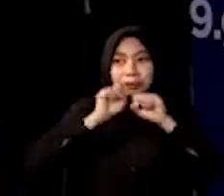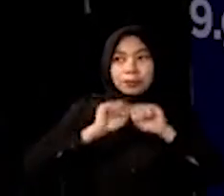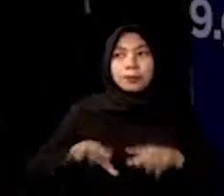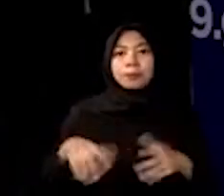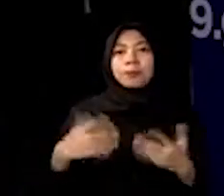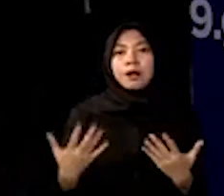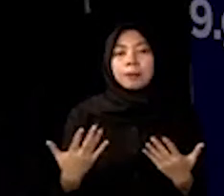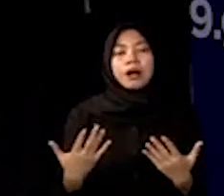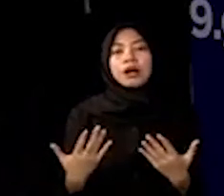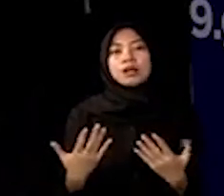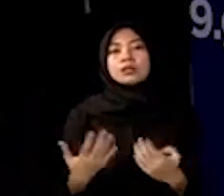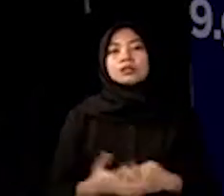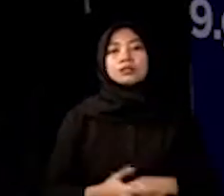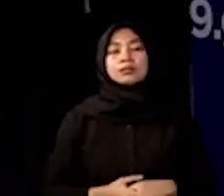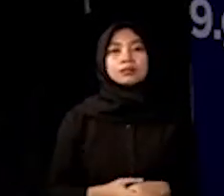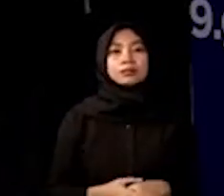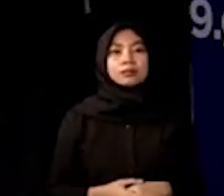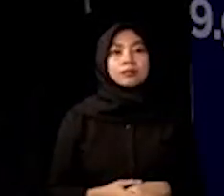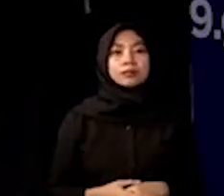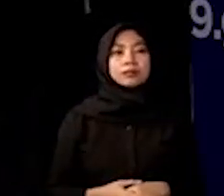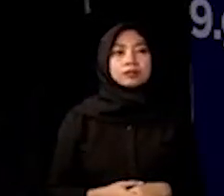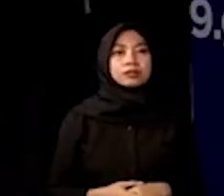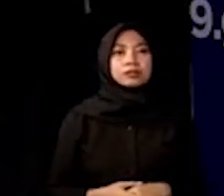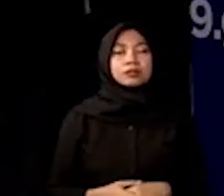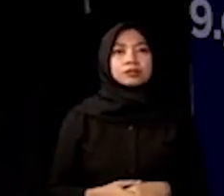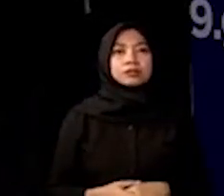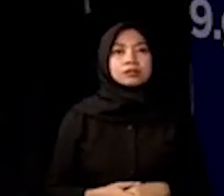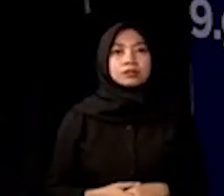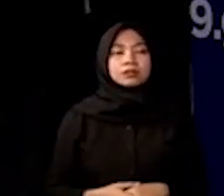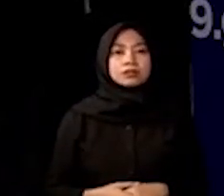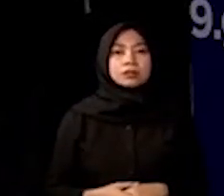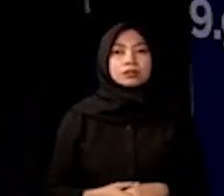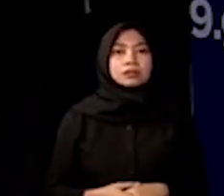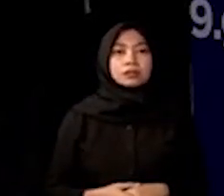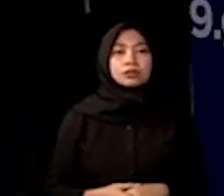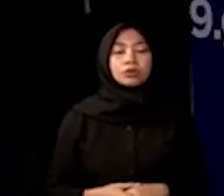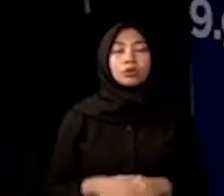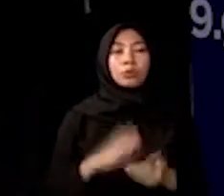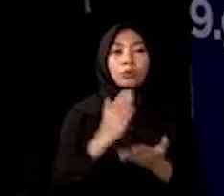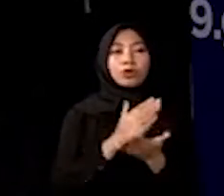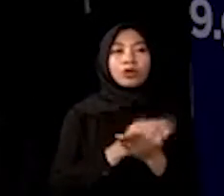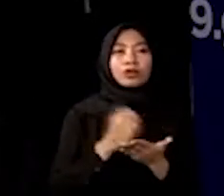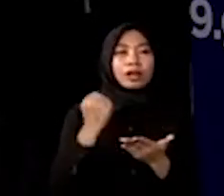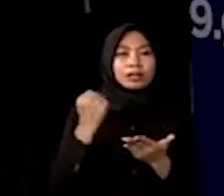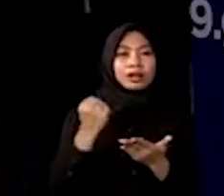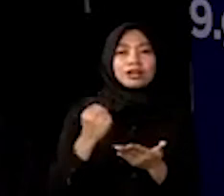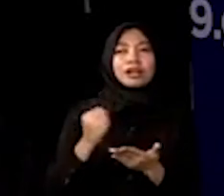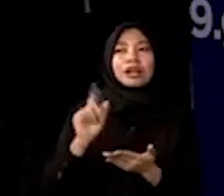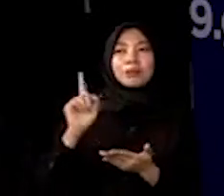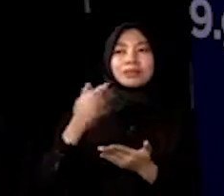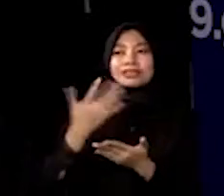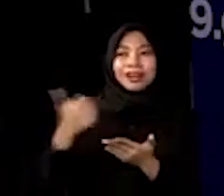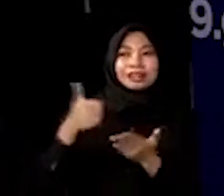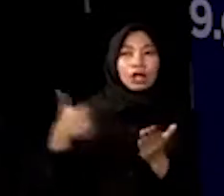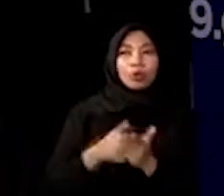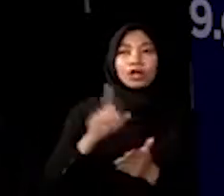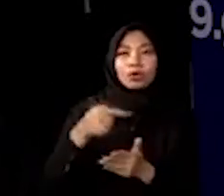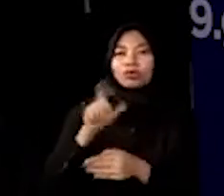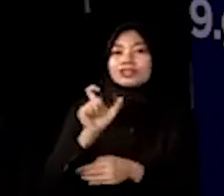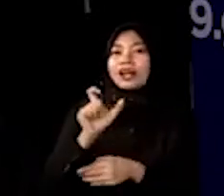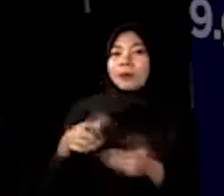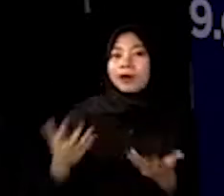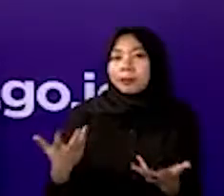melihat kecenderungan bahwa apa kepatuhan pada protokol kesehatan itu masih perus kita harus genjarkan